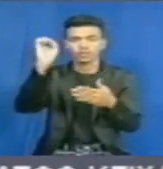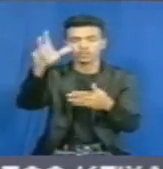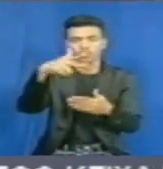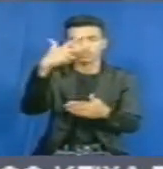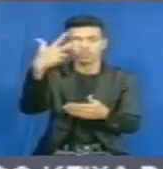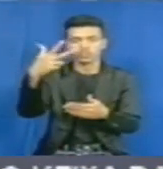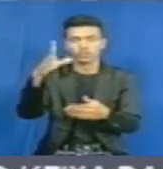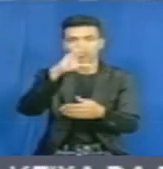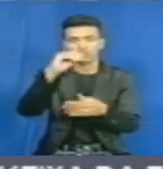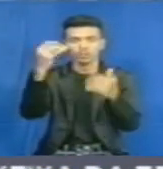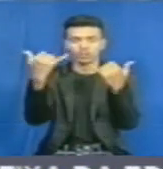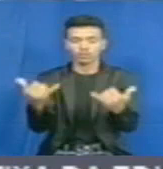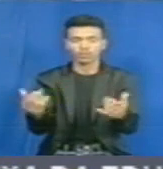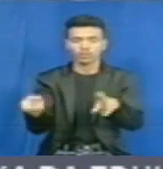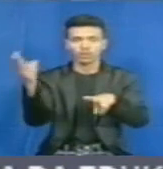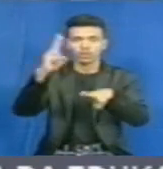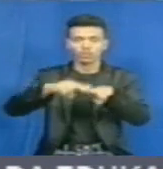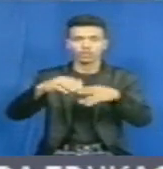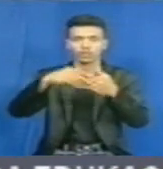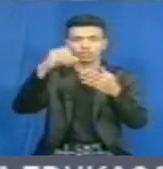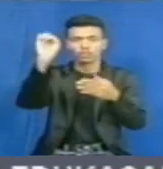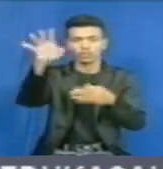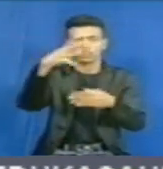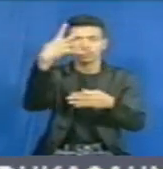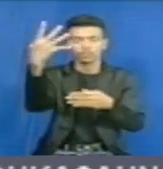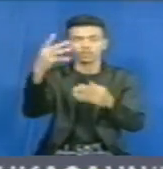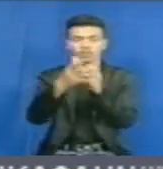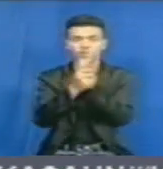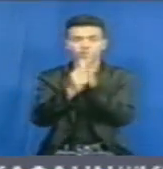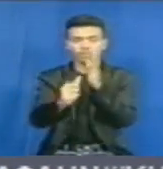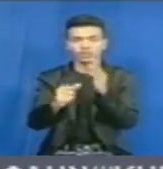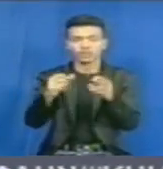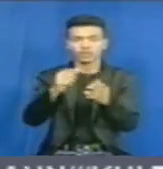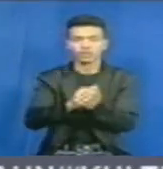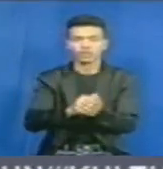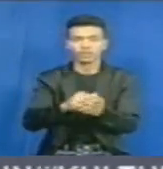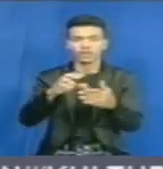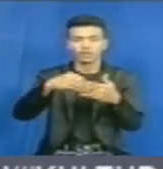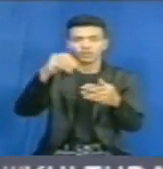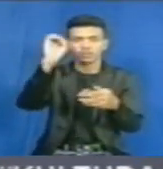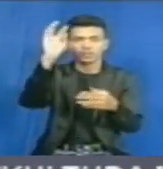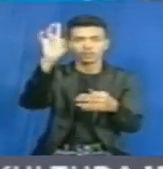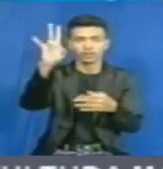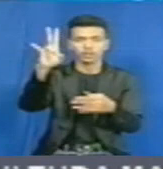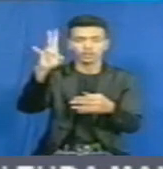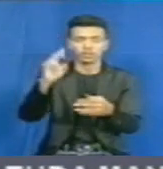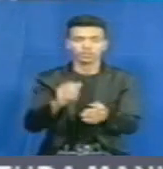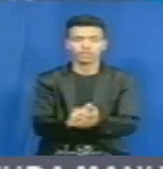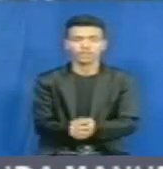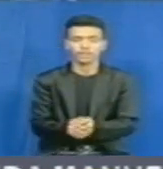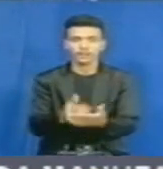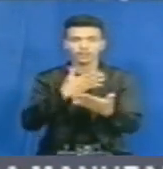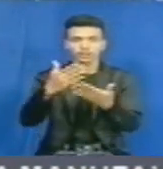tolu no agora saiba dolar sanulu resin hat no mina tein litru lima saiba dolar hitu inklui necessidade básica